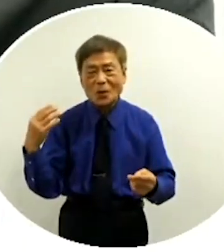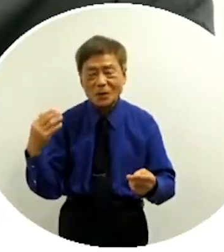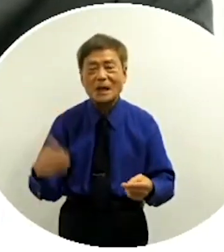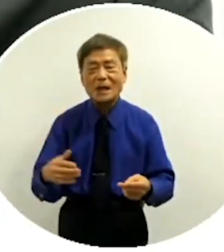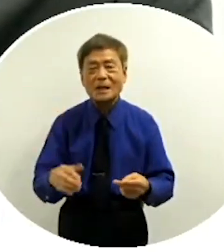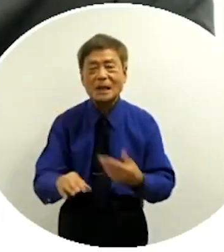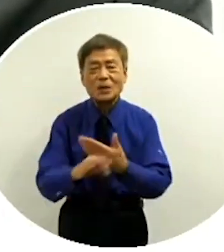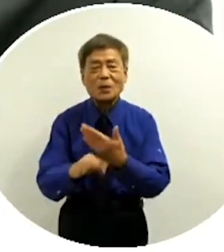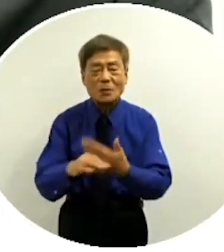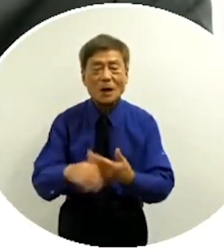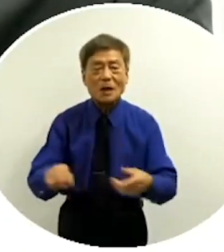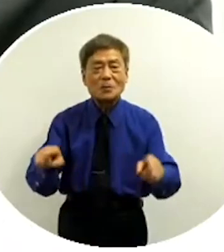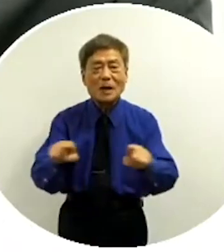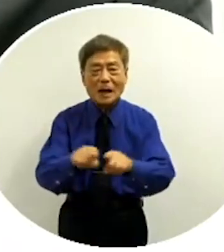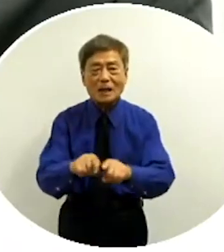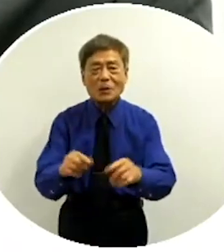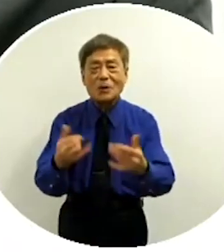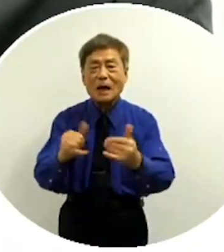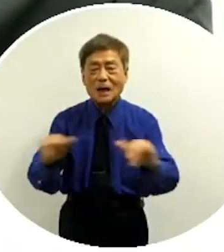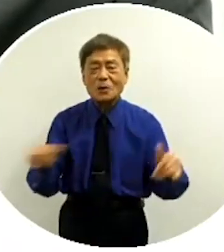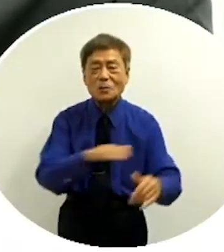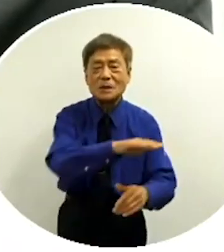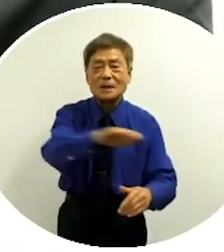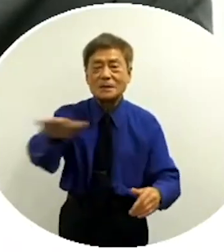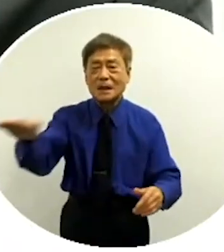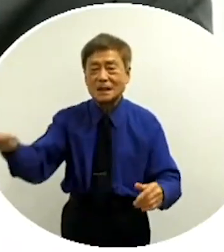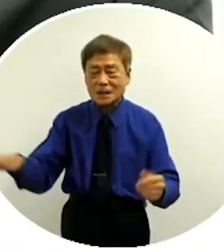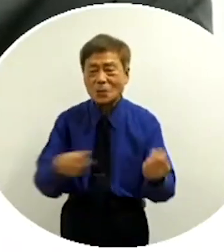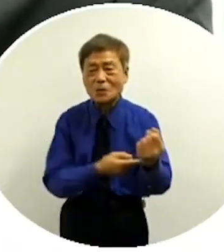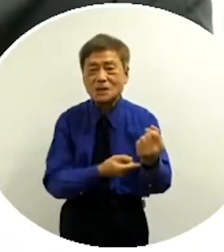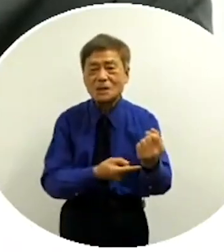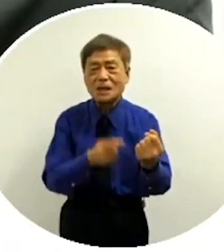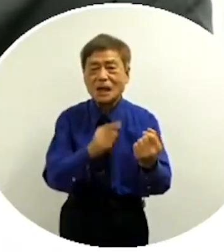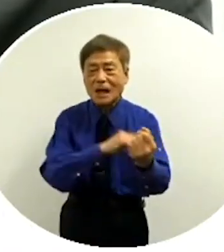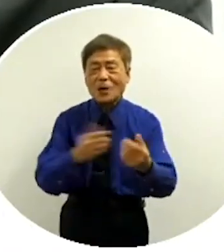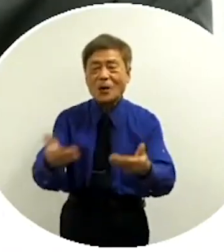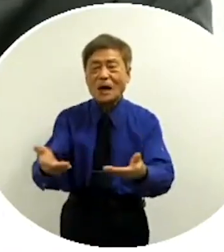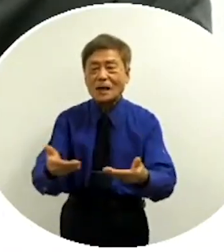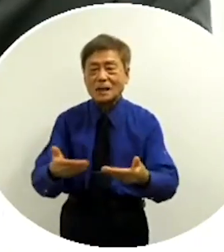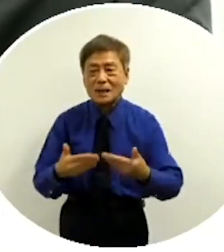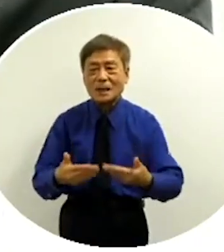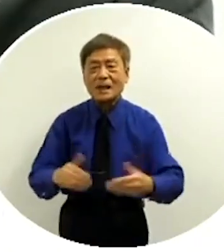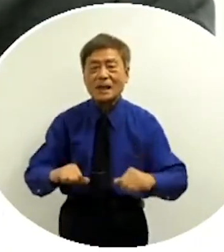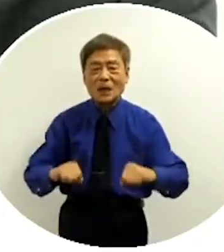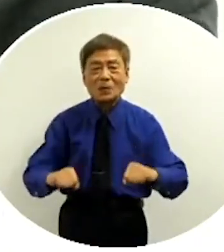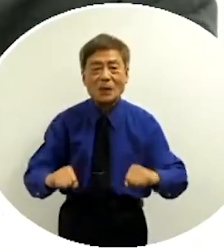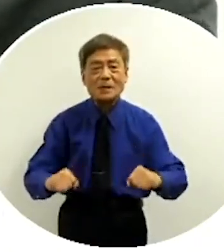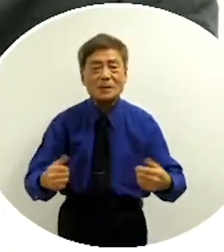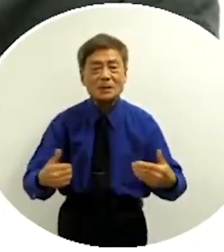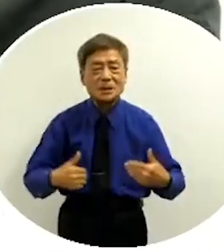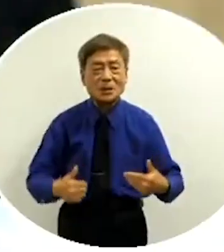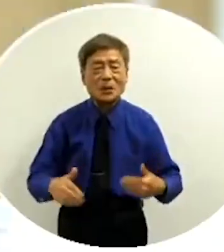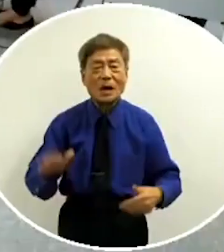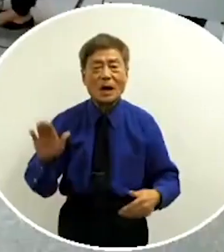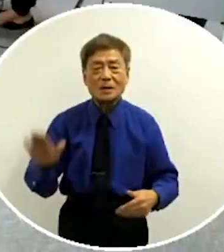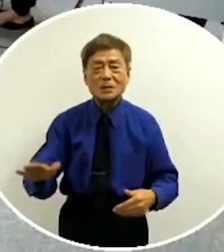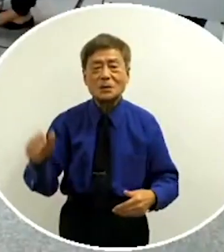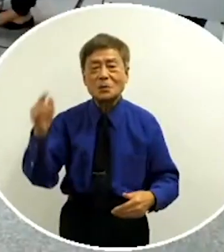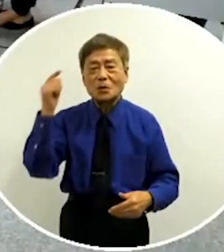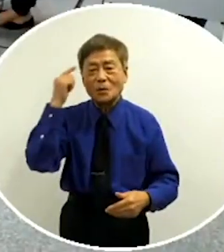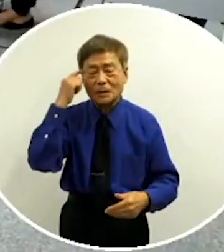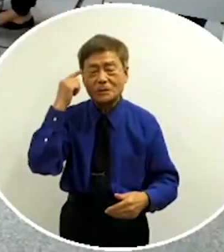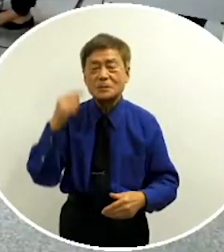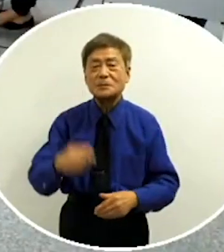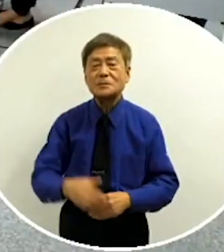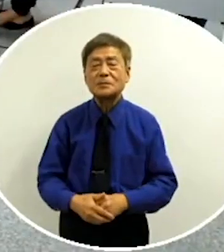パートナーズの皆さんの力も借りるということをですねこれから戦略的にやらなきゃいけないと思っていますはいありがとうございましたでは過去が